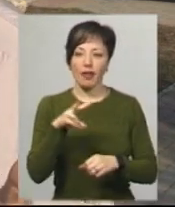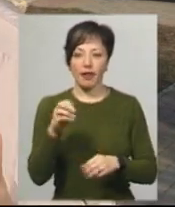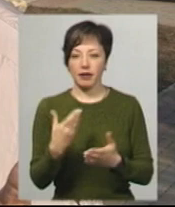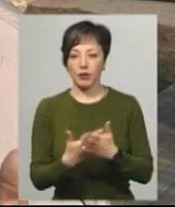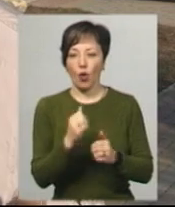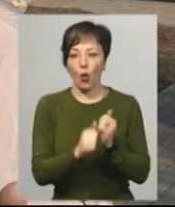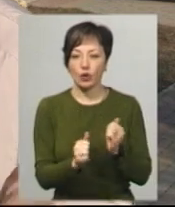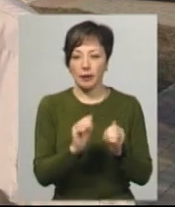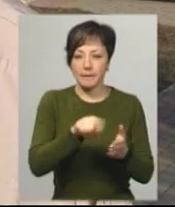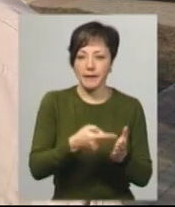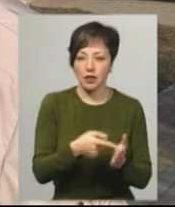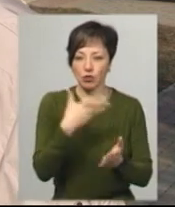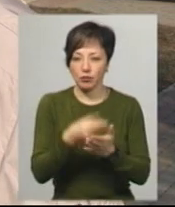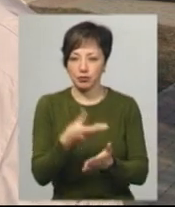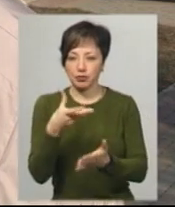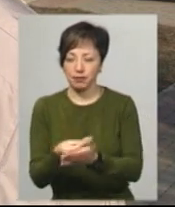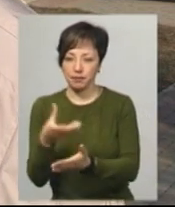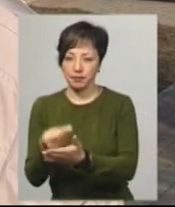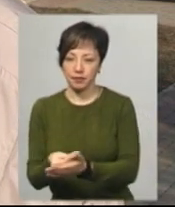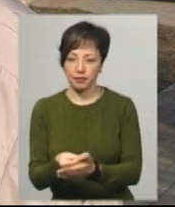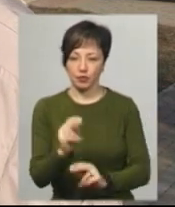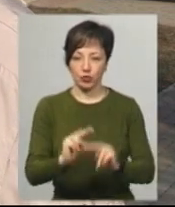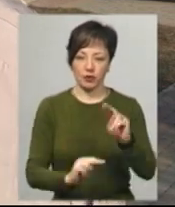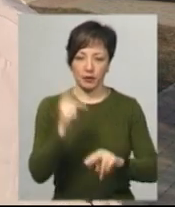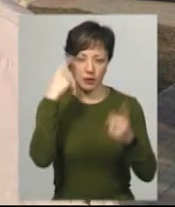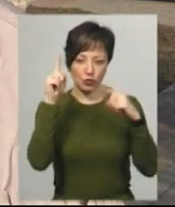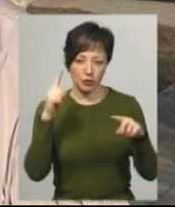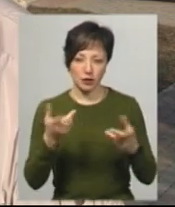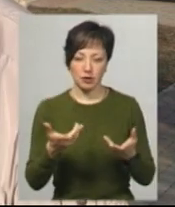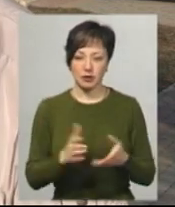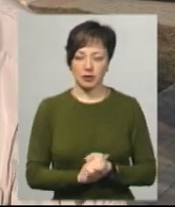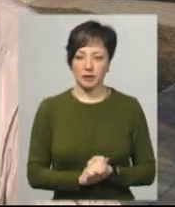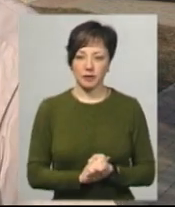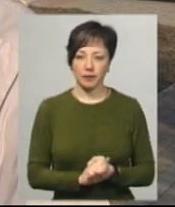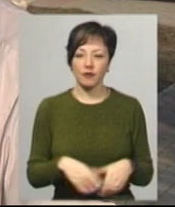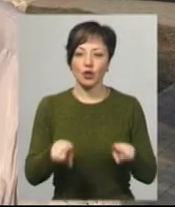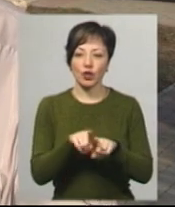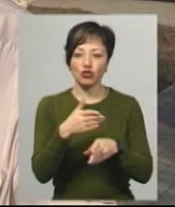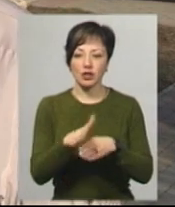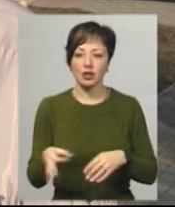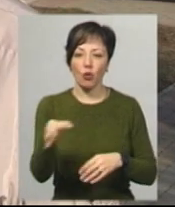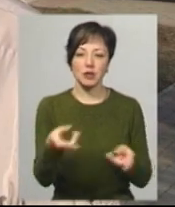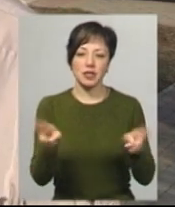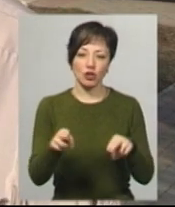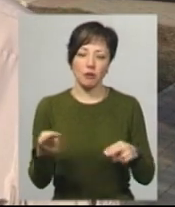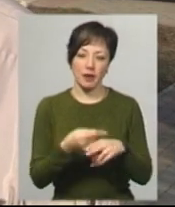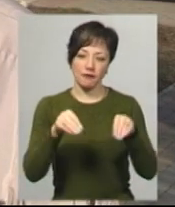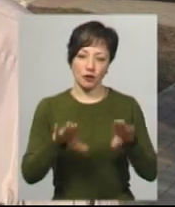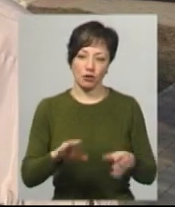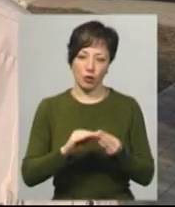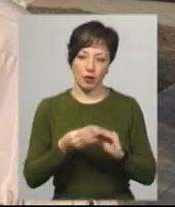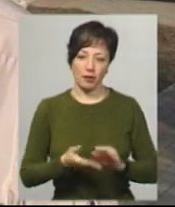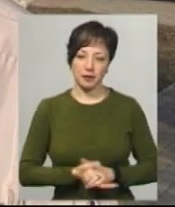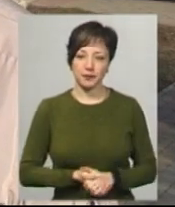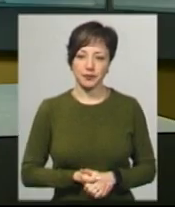кожен містечковий якийсь варіант свій буде придумуватись, тоді частина все одно області залишиться без вирішення цієї